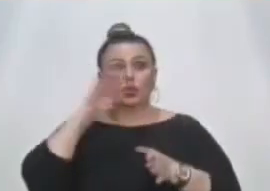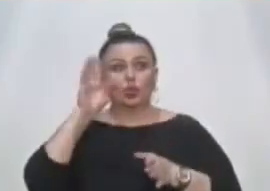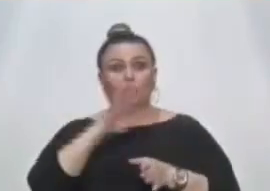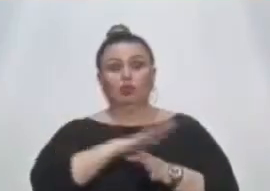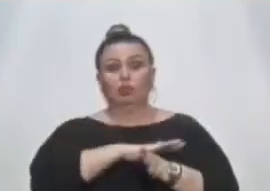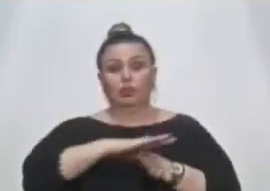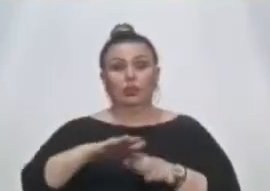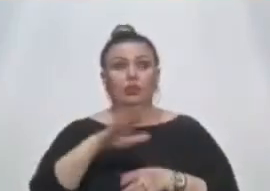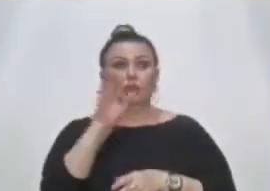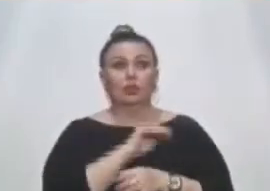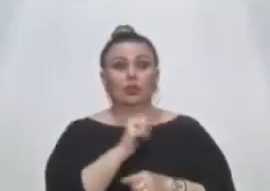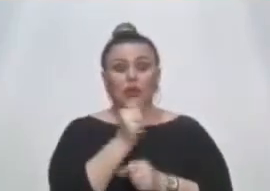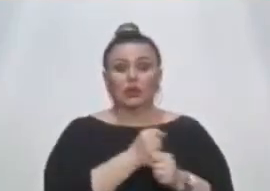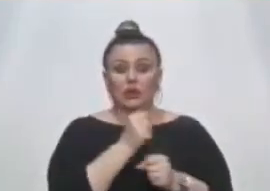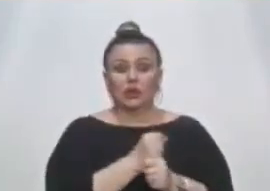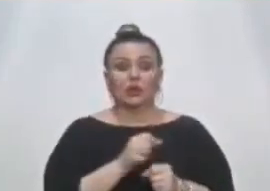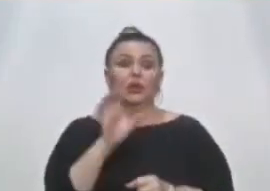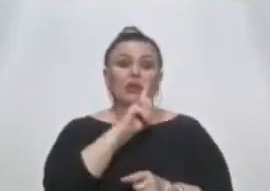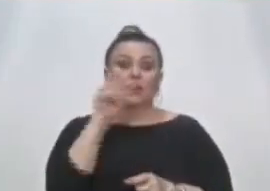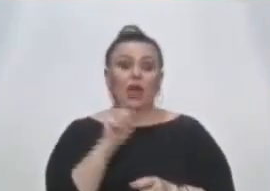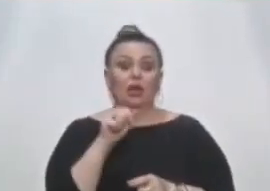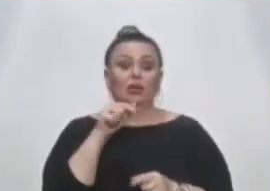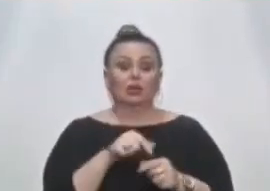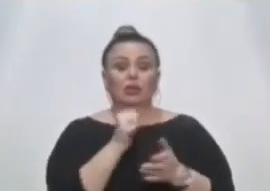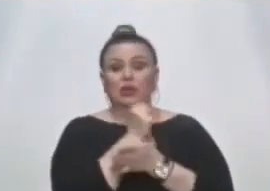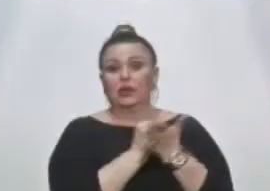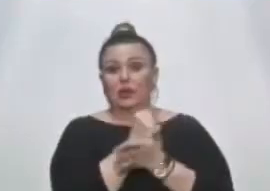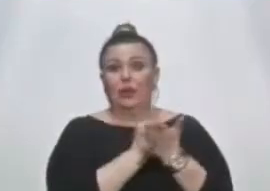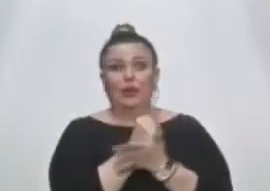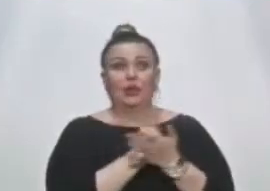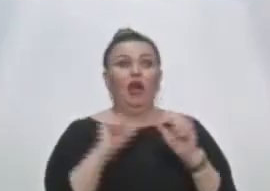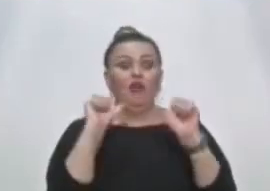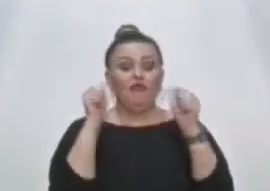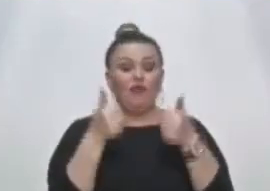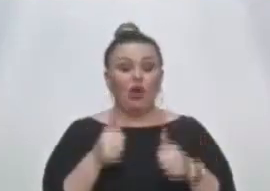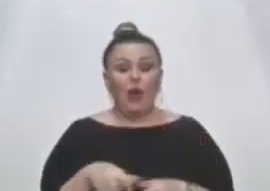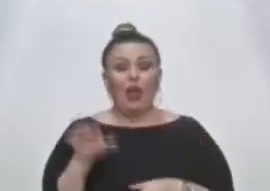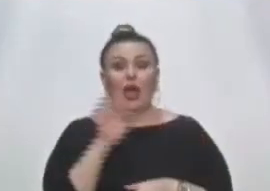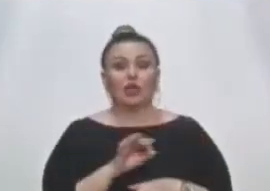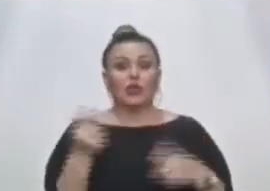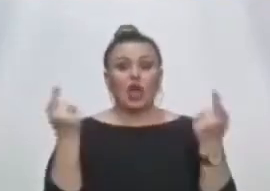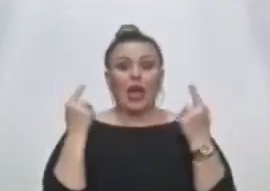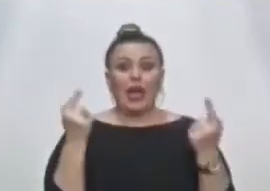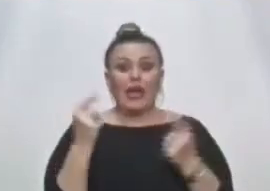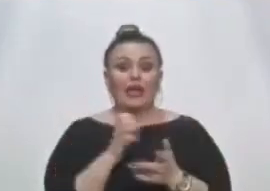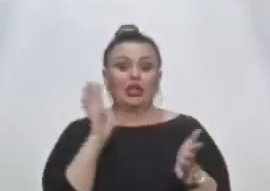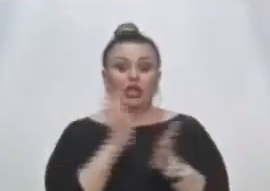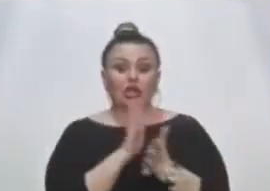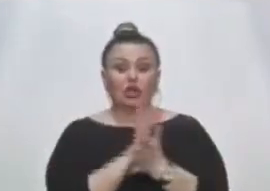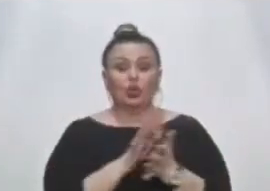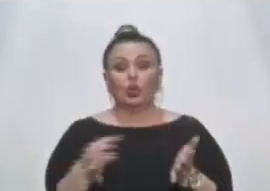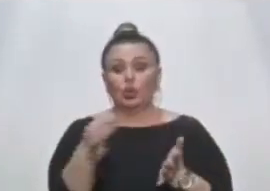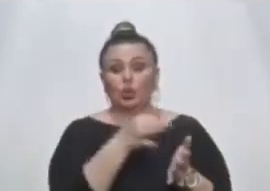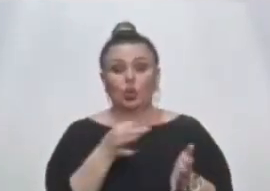Çirkab suların kənardan əraziyə daxil olması nəticəsində formalaşmış iri həcmli bir çirkab göldür.